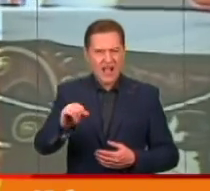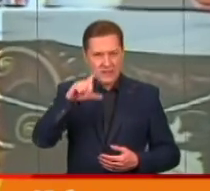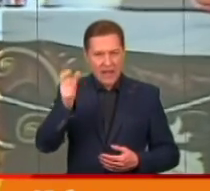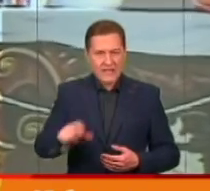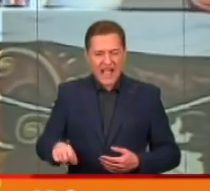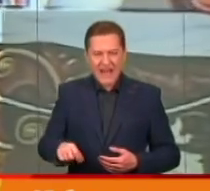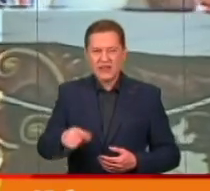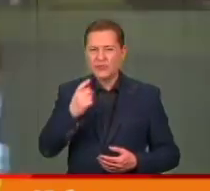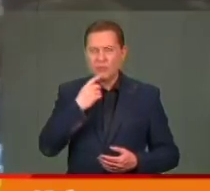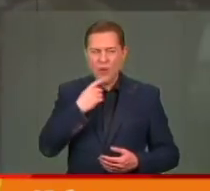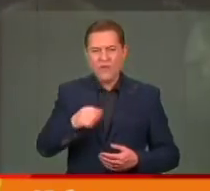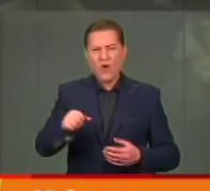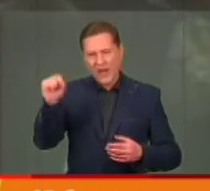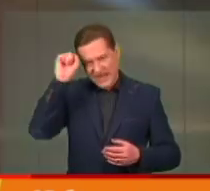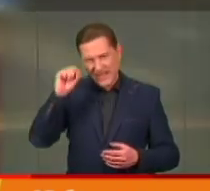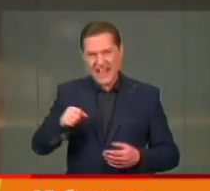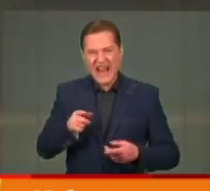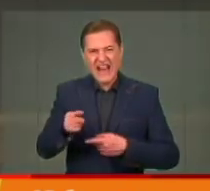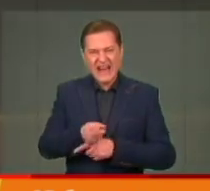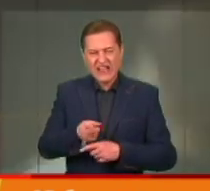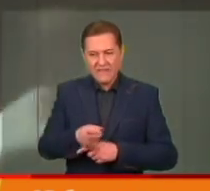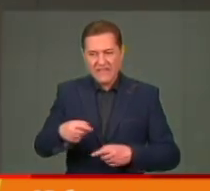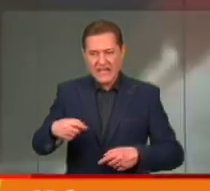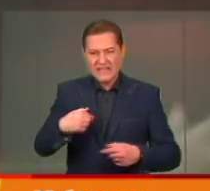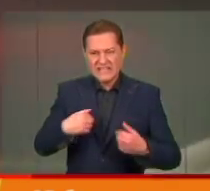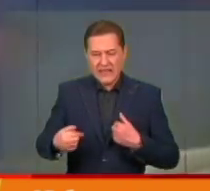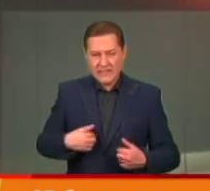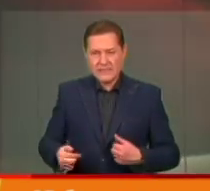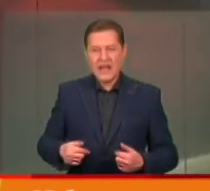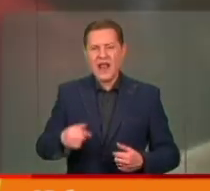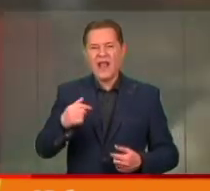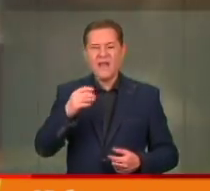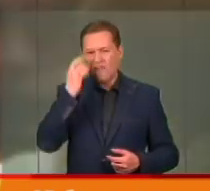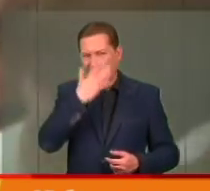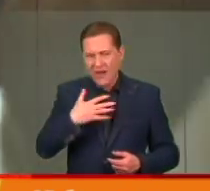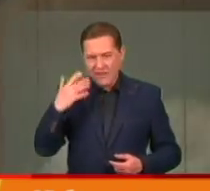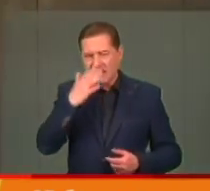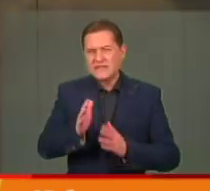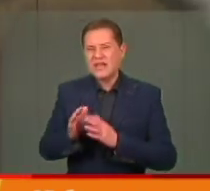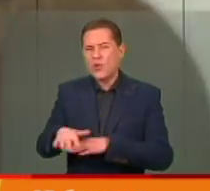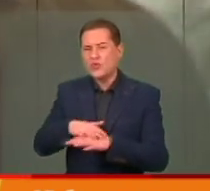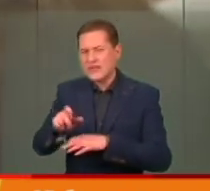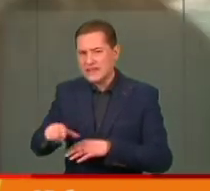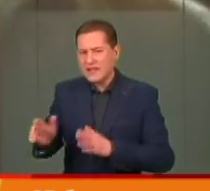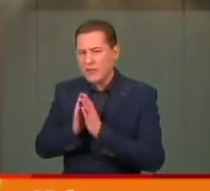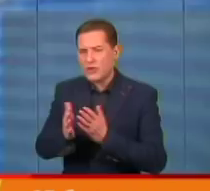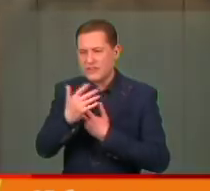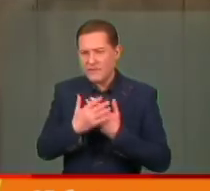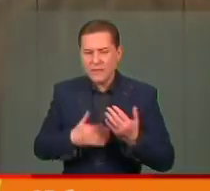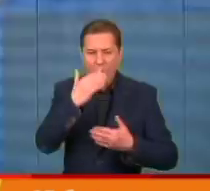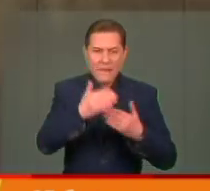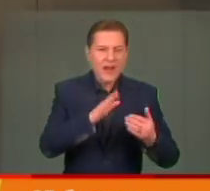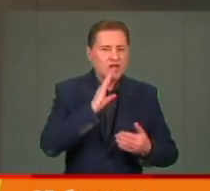за гріхи інквізиції. В Америці просив вибачення у індіанців, в Африці – у місцевого населення. Він вибачався